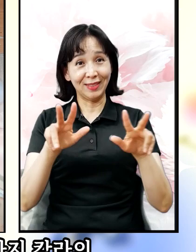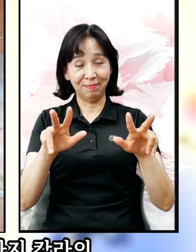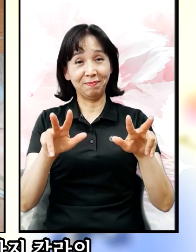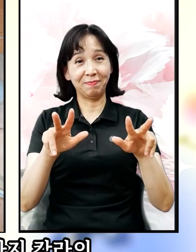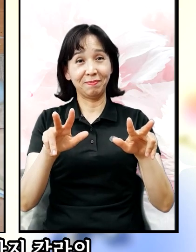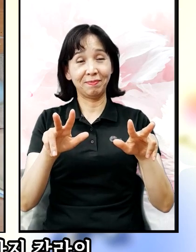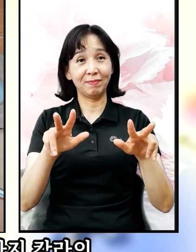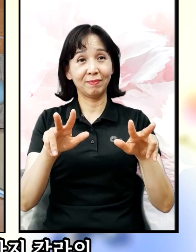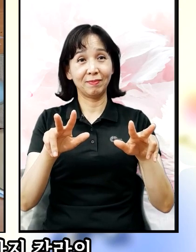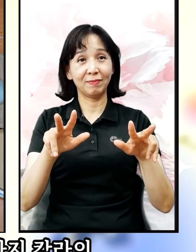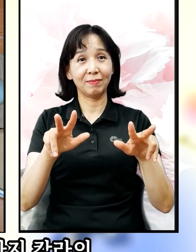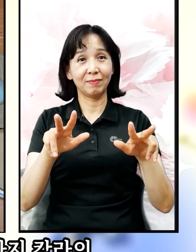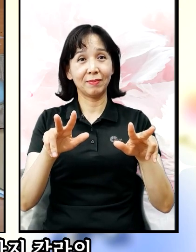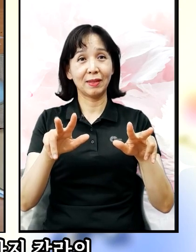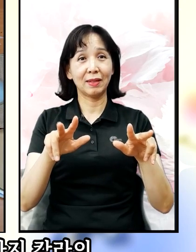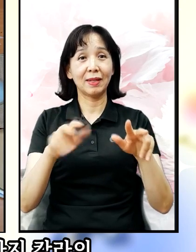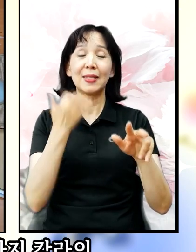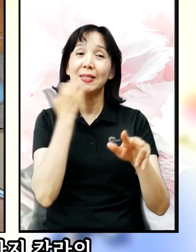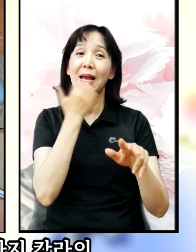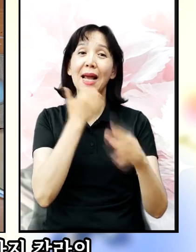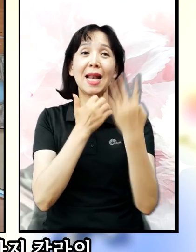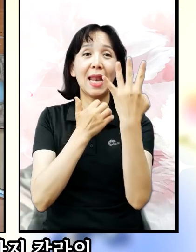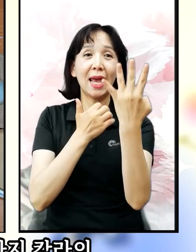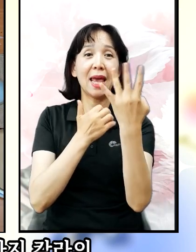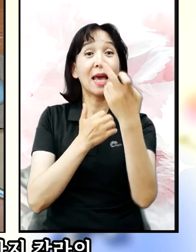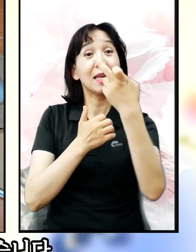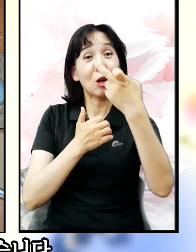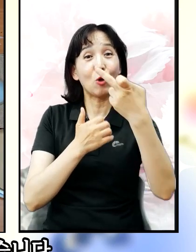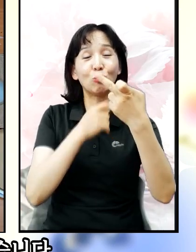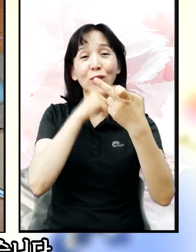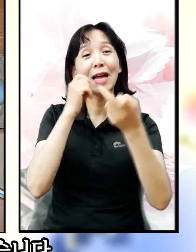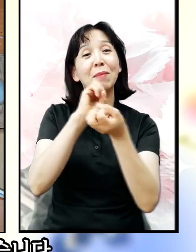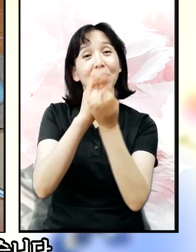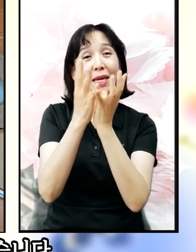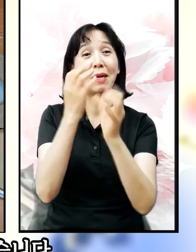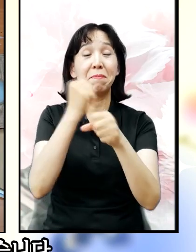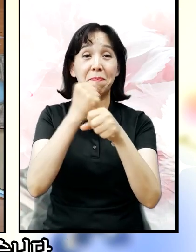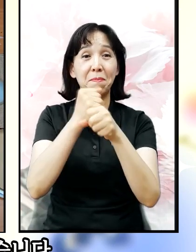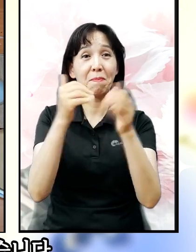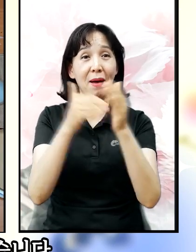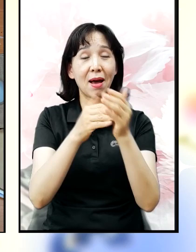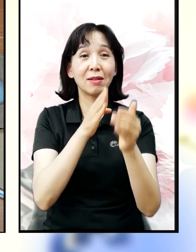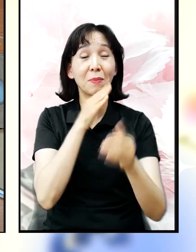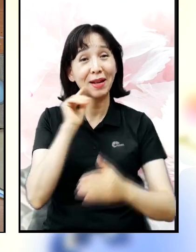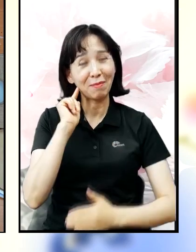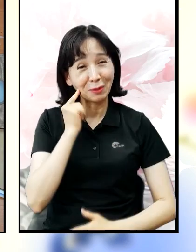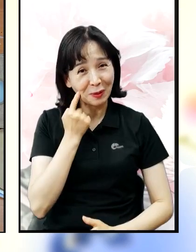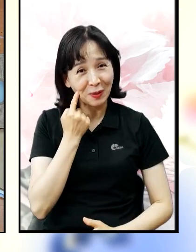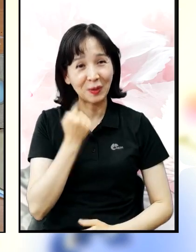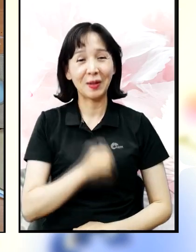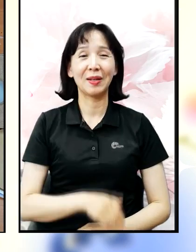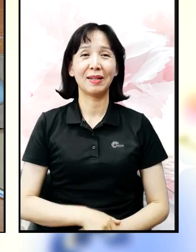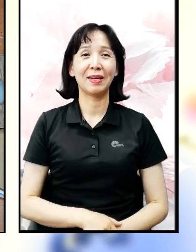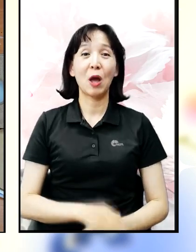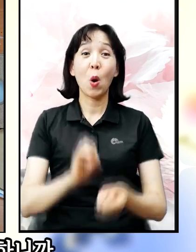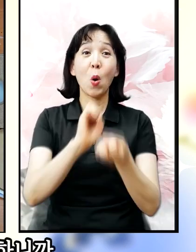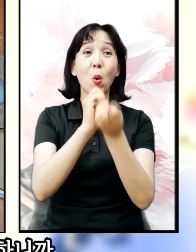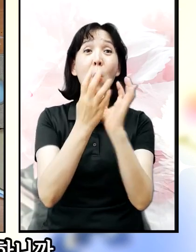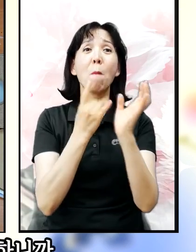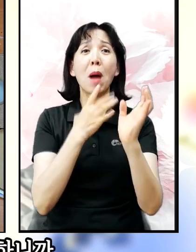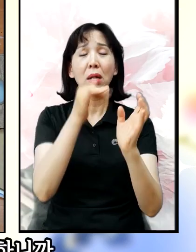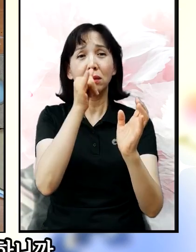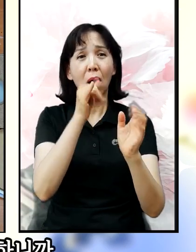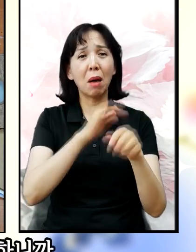자, 이렇게 해서 저희가 지금 4가지 컬러의 12송이 장미를 만들어 보았습니다. 정말 예쁘죠? 자,